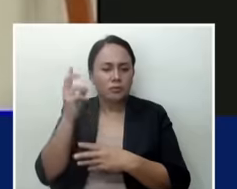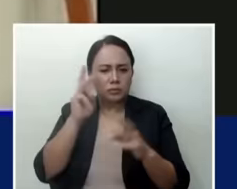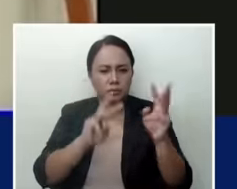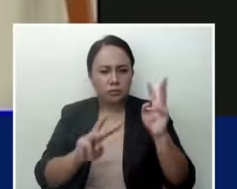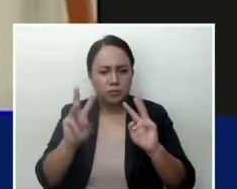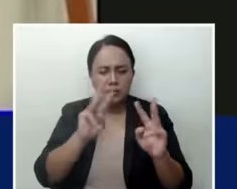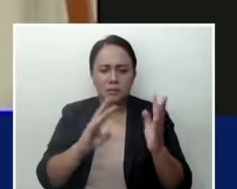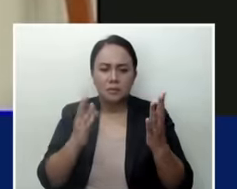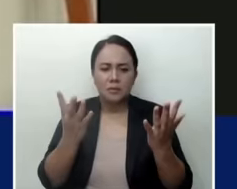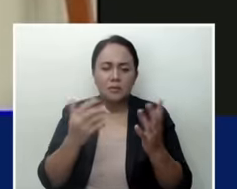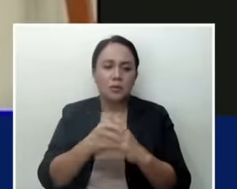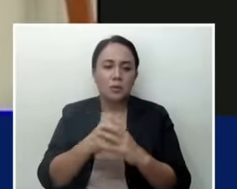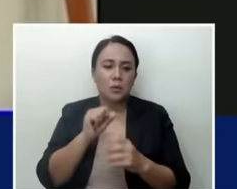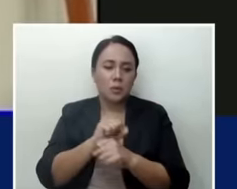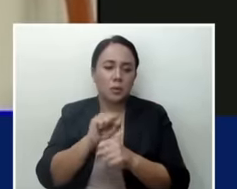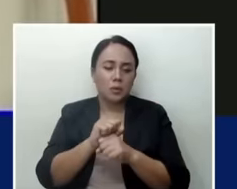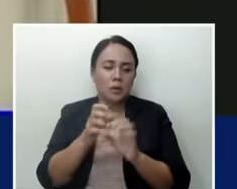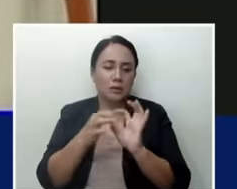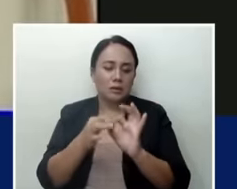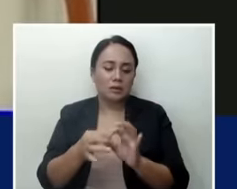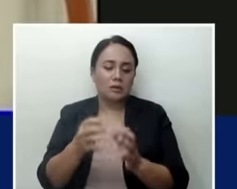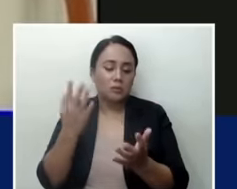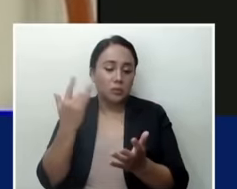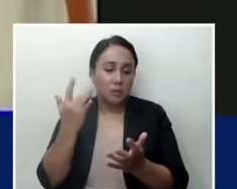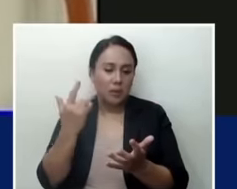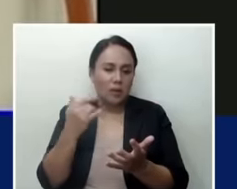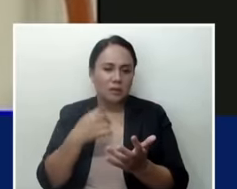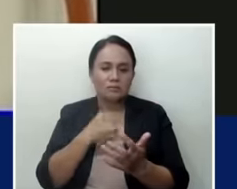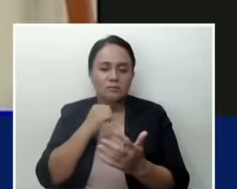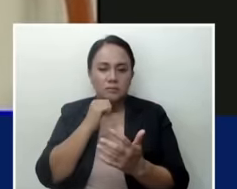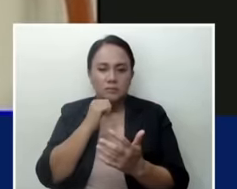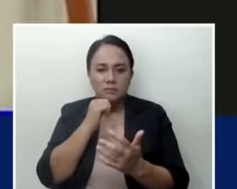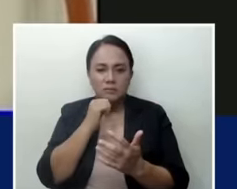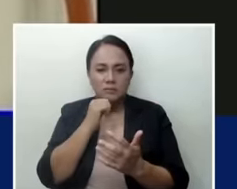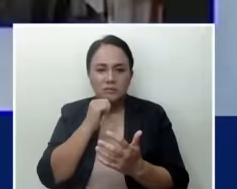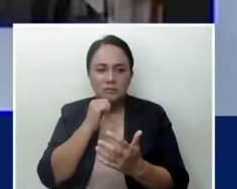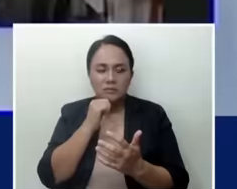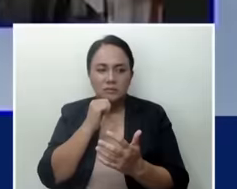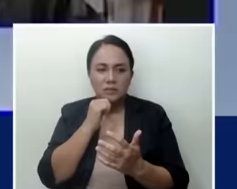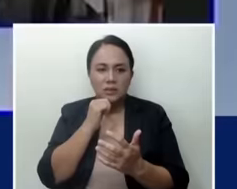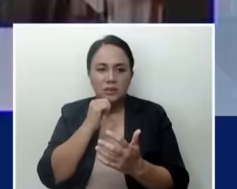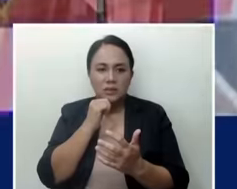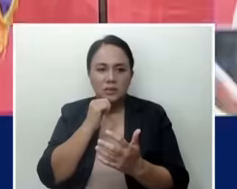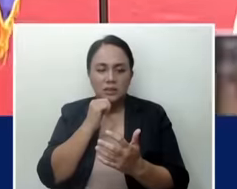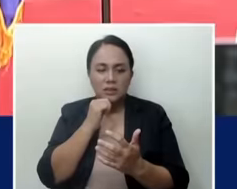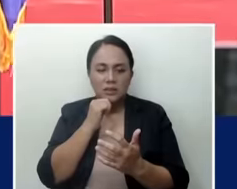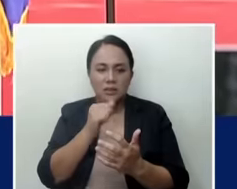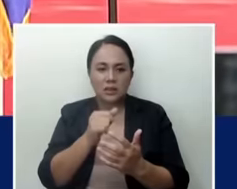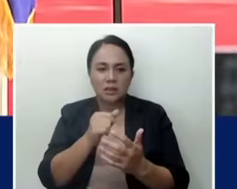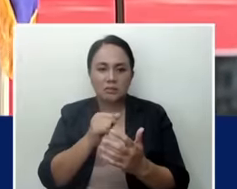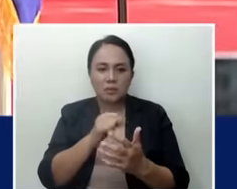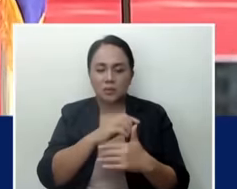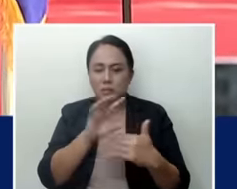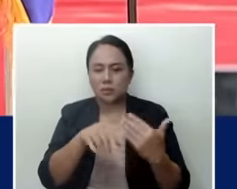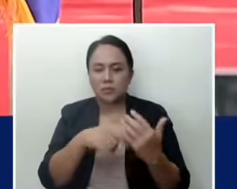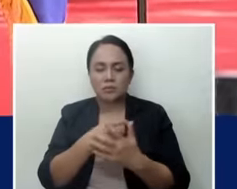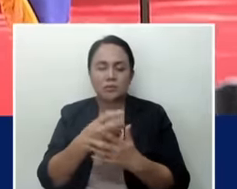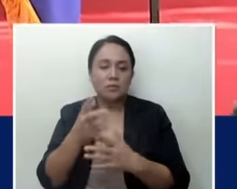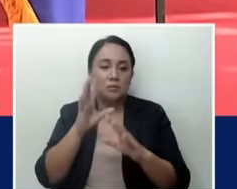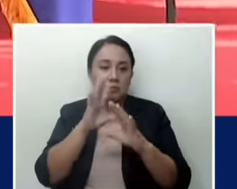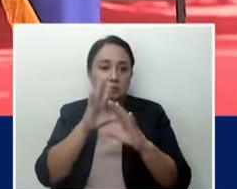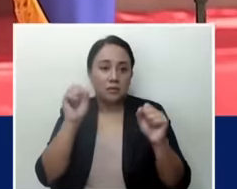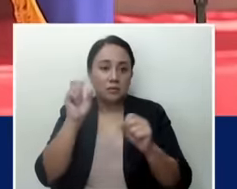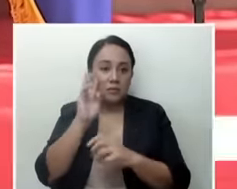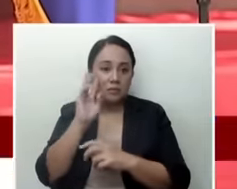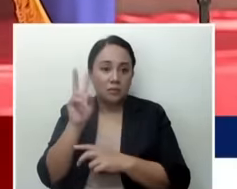ay work-related ay mukha pong hindi naman po siguro yun ang magiging conclusion. Ipinag-utos na ni Pangulong